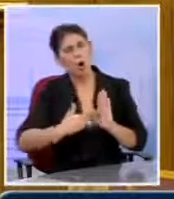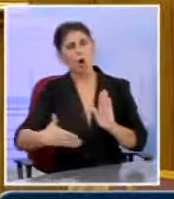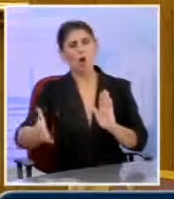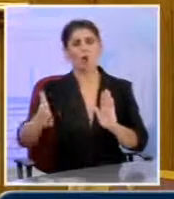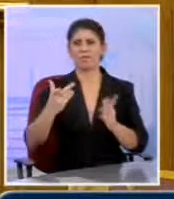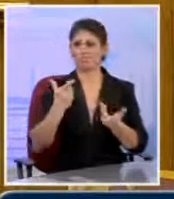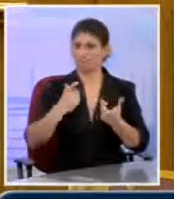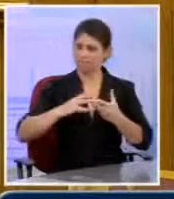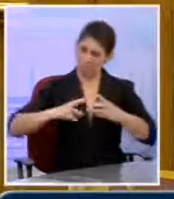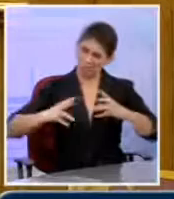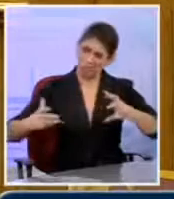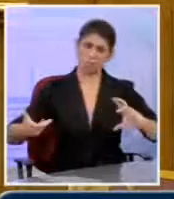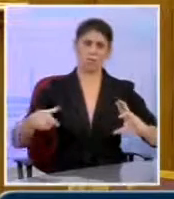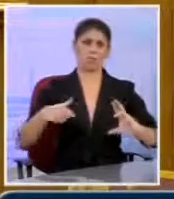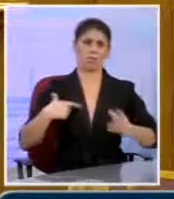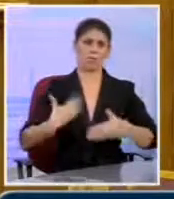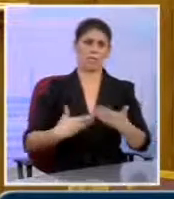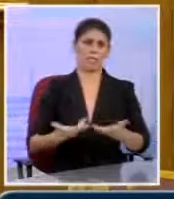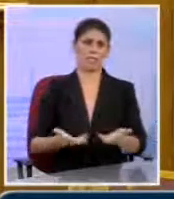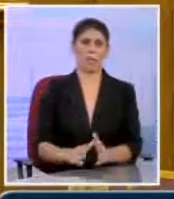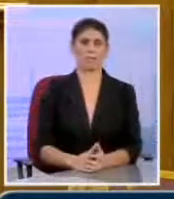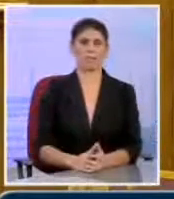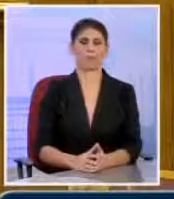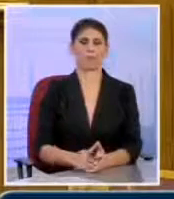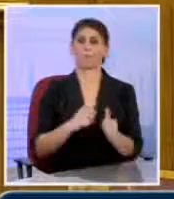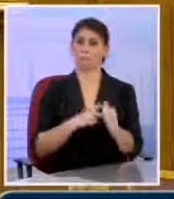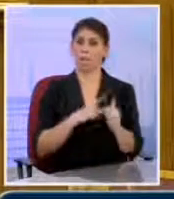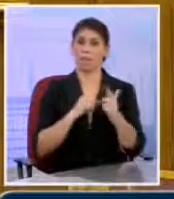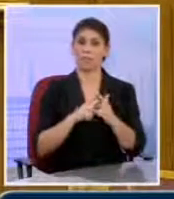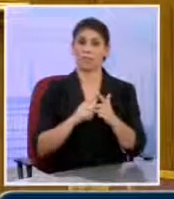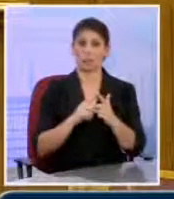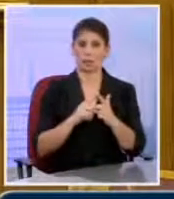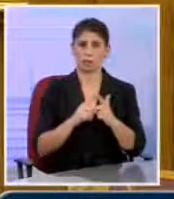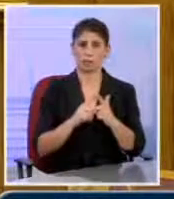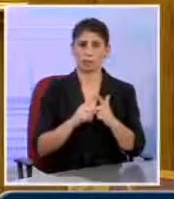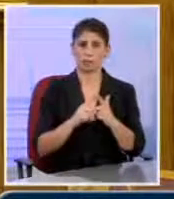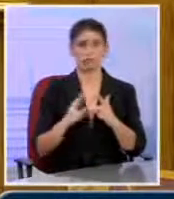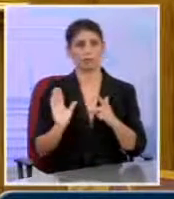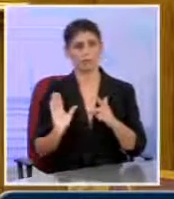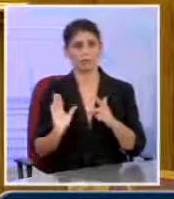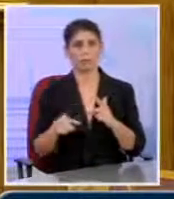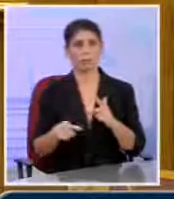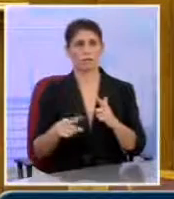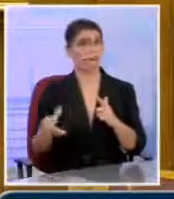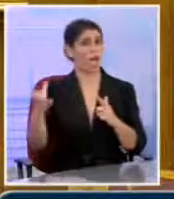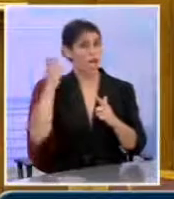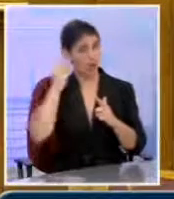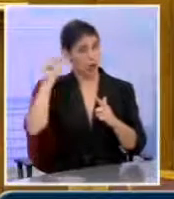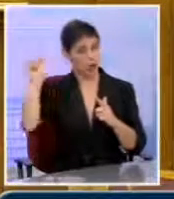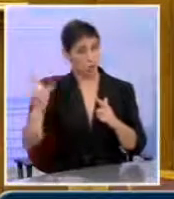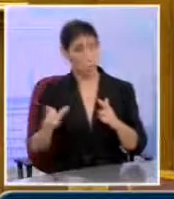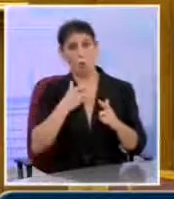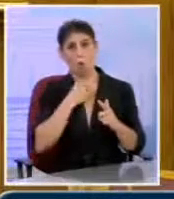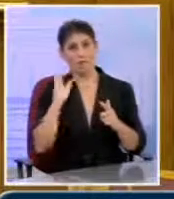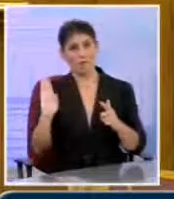παραφύσιν διαδικασία. Το δεύτερο είναι το εξής, ότι τον ακούω που αναφέρεται